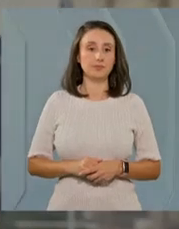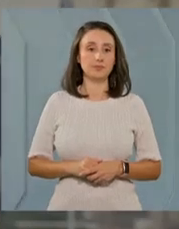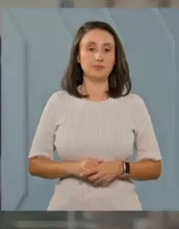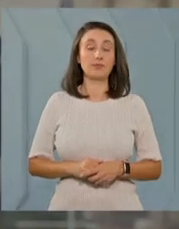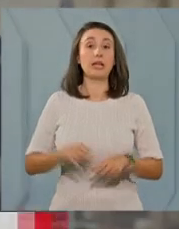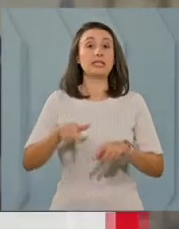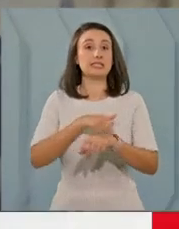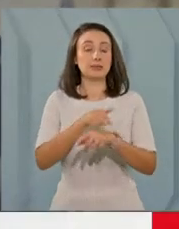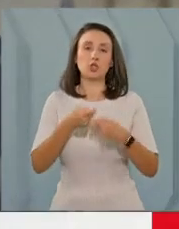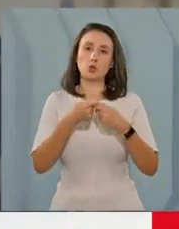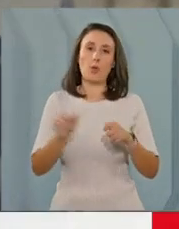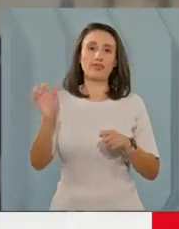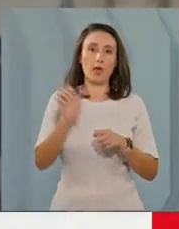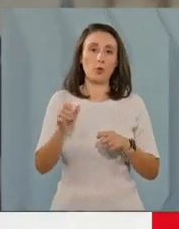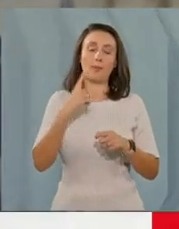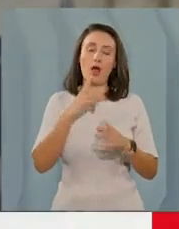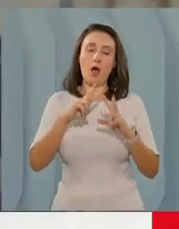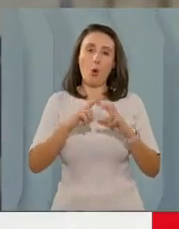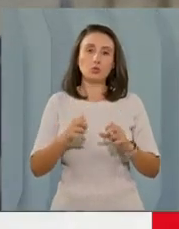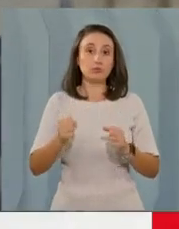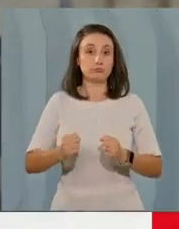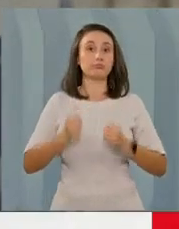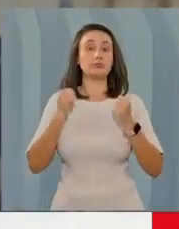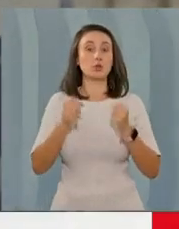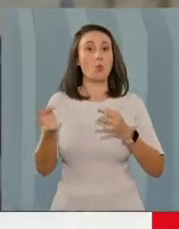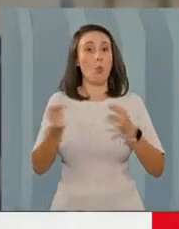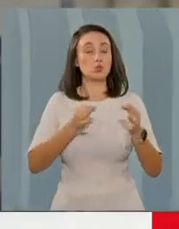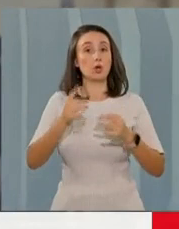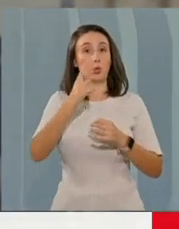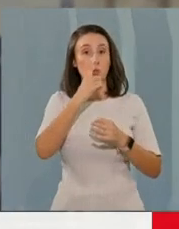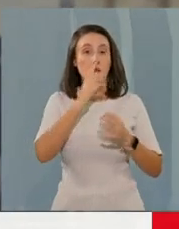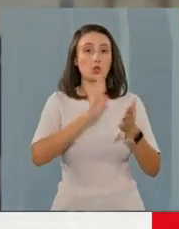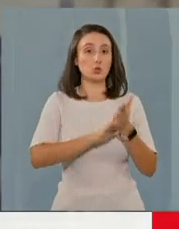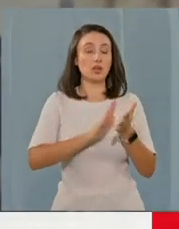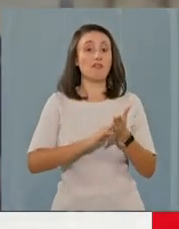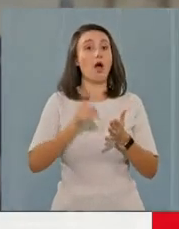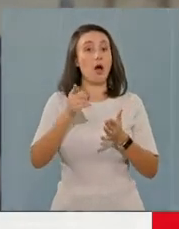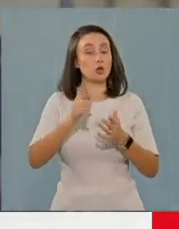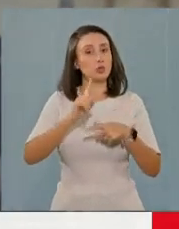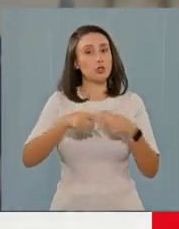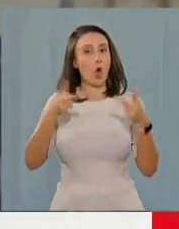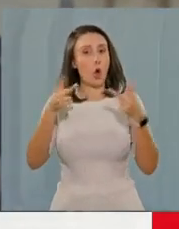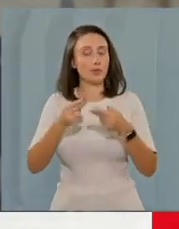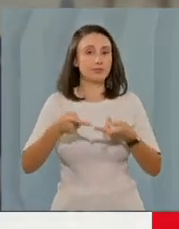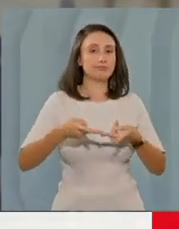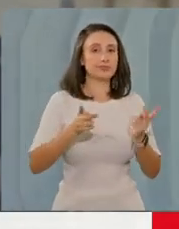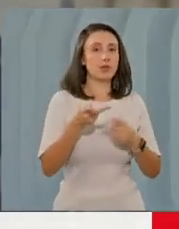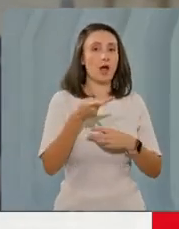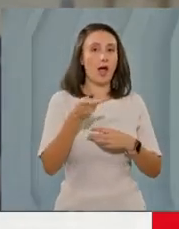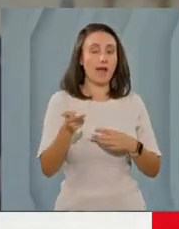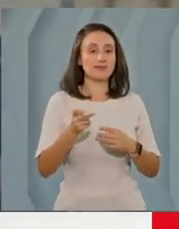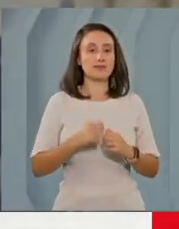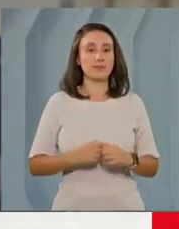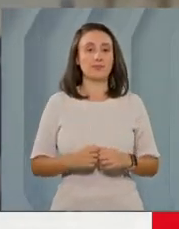cand in cand dragă Europa caută disperată soluții Rusia justifica actiunile după ce au oprit Livrările de gaz prin